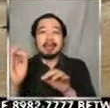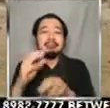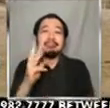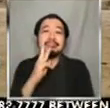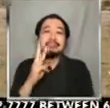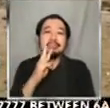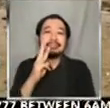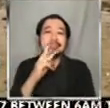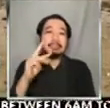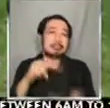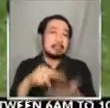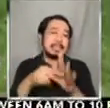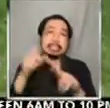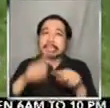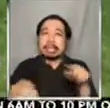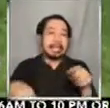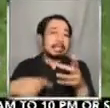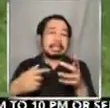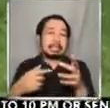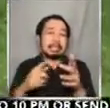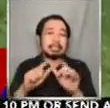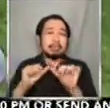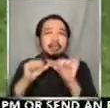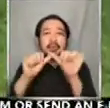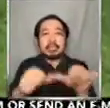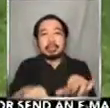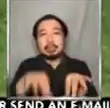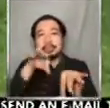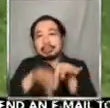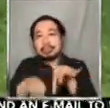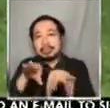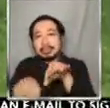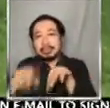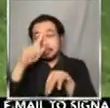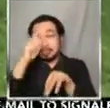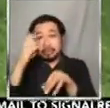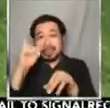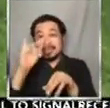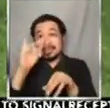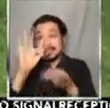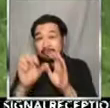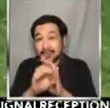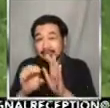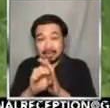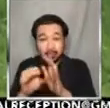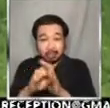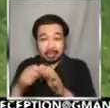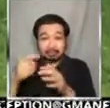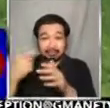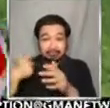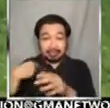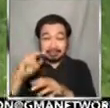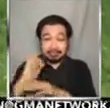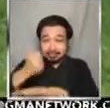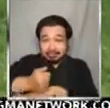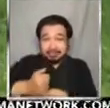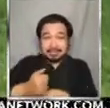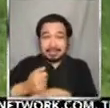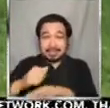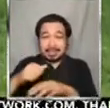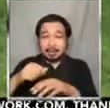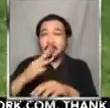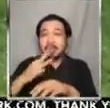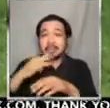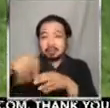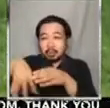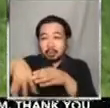makapagsasaka. Kasi po, pagka nagpatayo ka ng dipil, kakainin ka lang ng gastos. Kaya po hindi